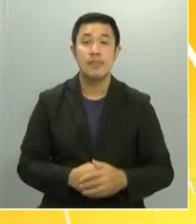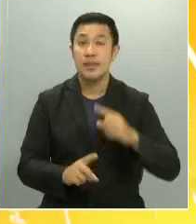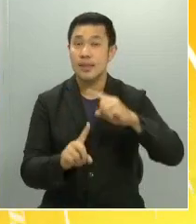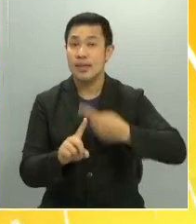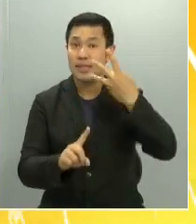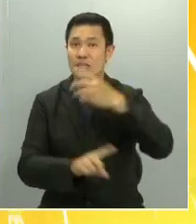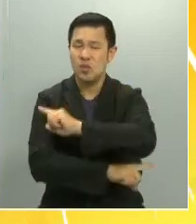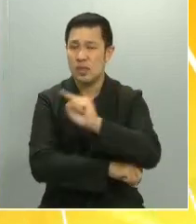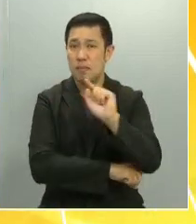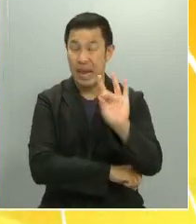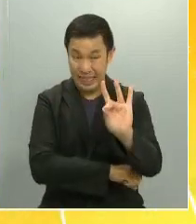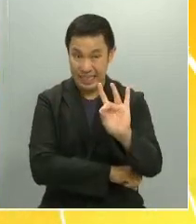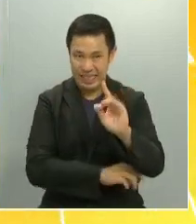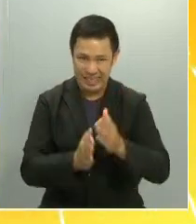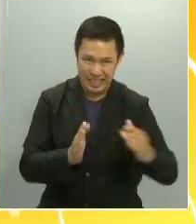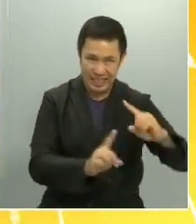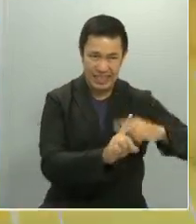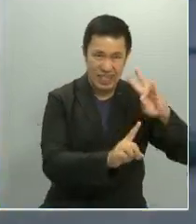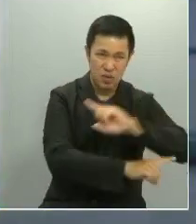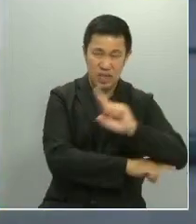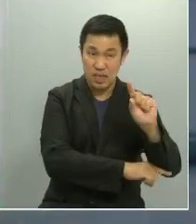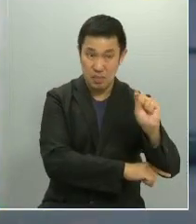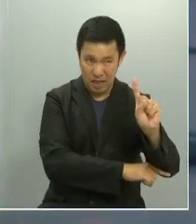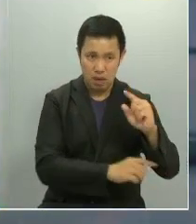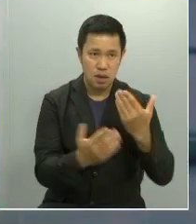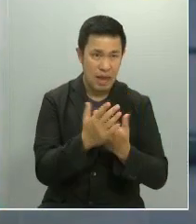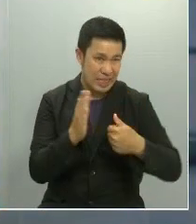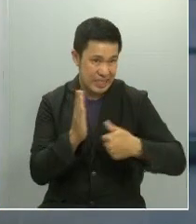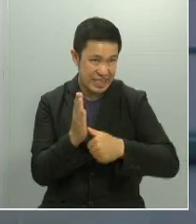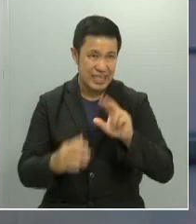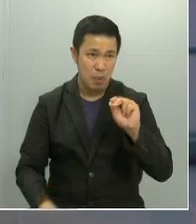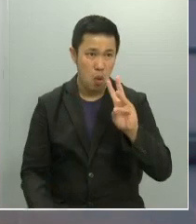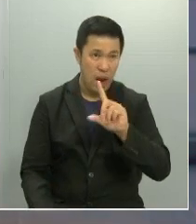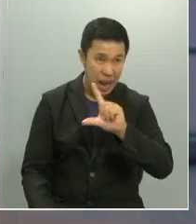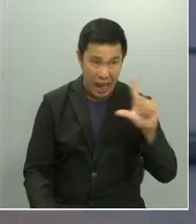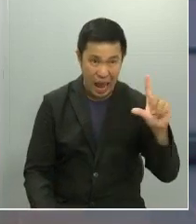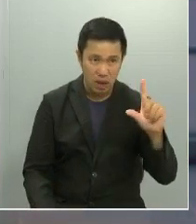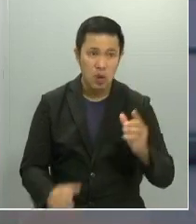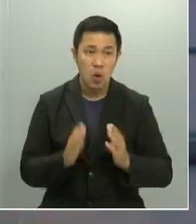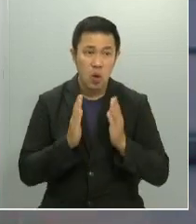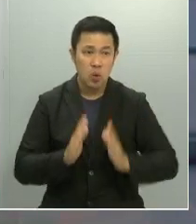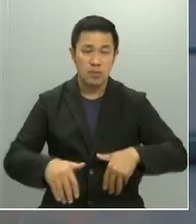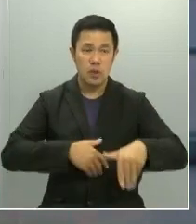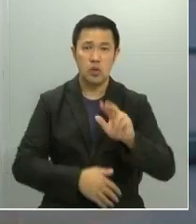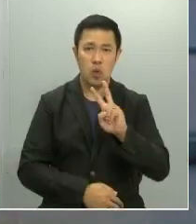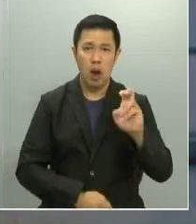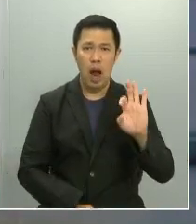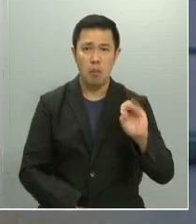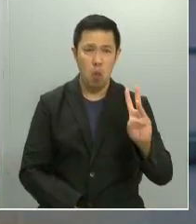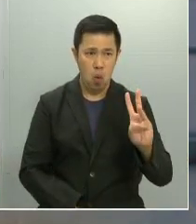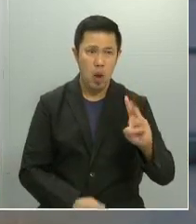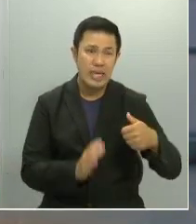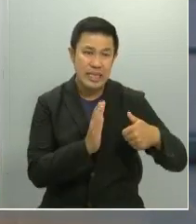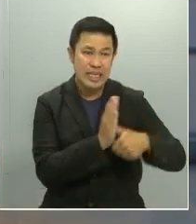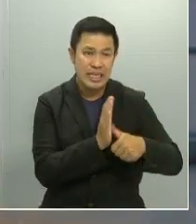เมษายนถึง 21กรกฎาคมมูลค่านี้รวมอยู่ที่ 36ล้านกว่าบาท 296รายเป็นหนี้ในระบบ